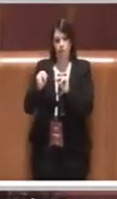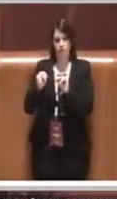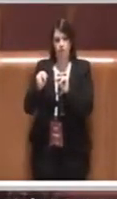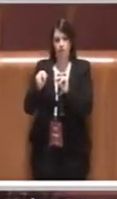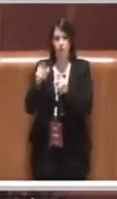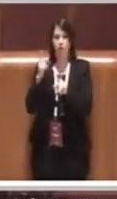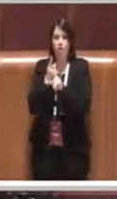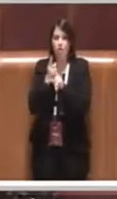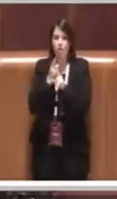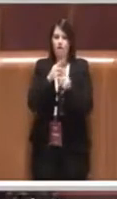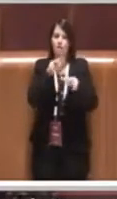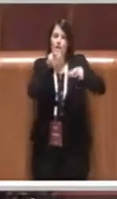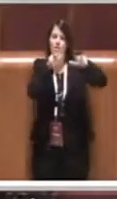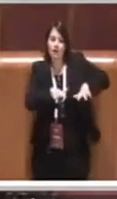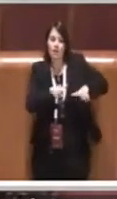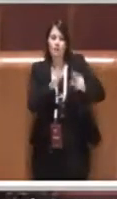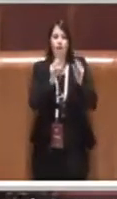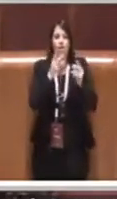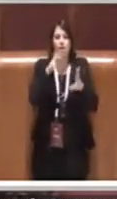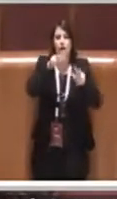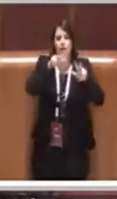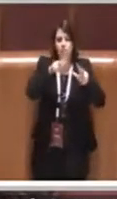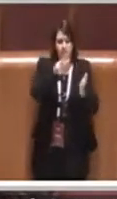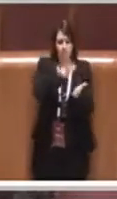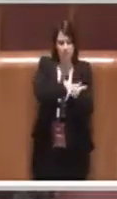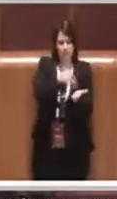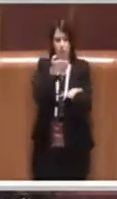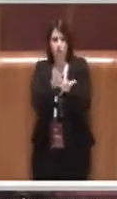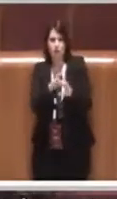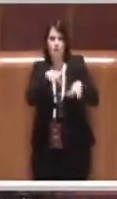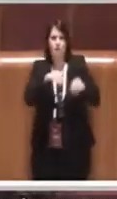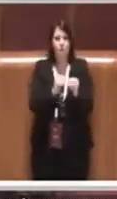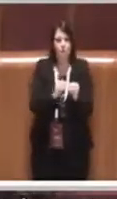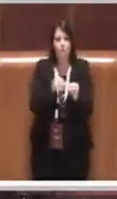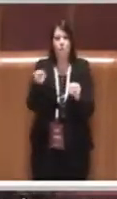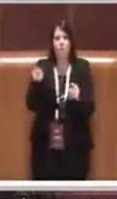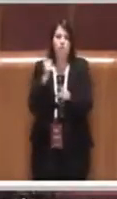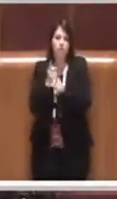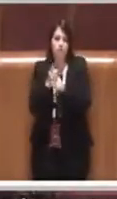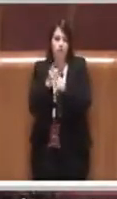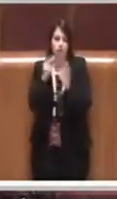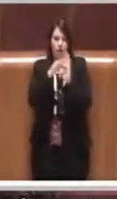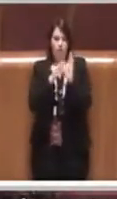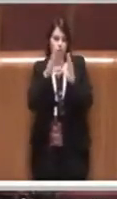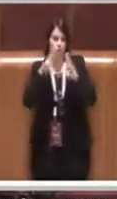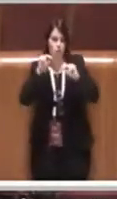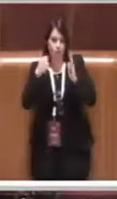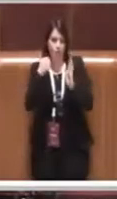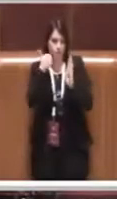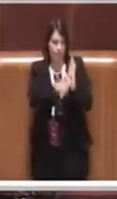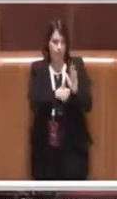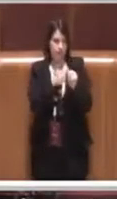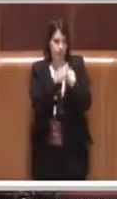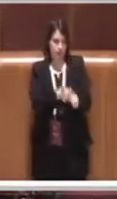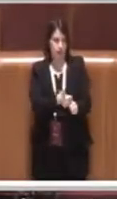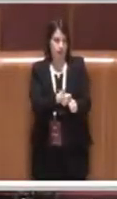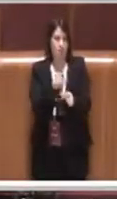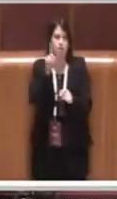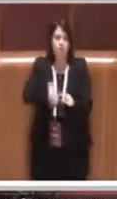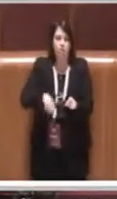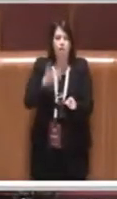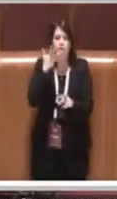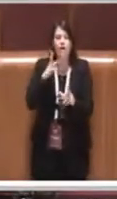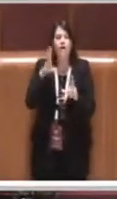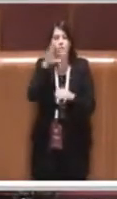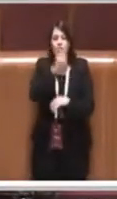delle delibere certamente è importante, perché è, diciamo, la memoria storica che ci consente anche di capire ciò che non ha funzionato, ciò che può